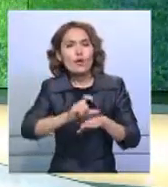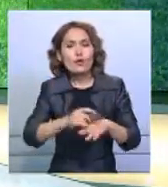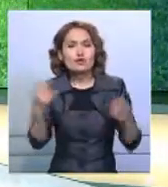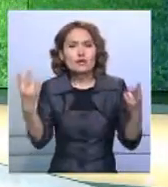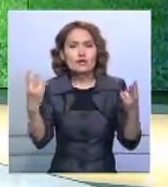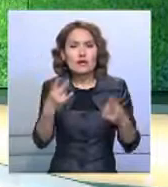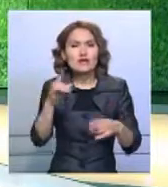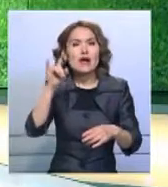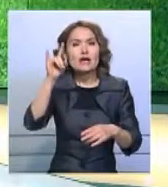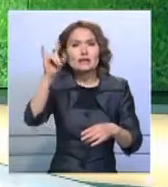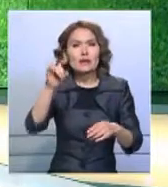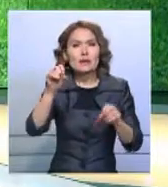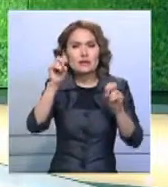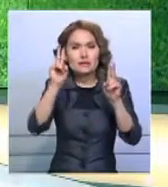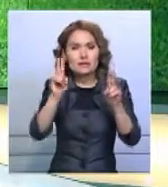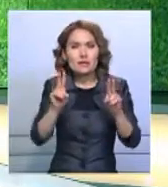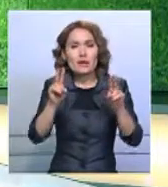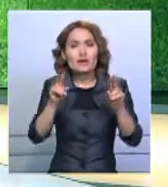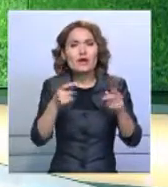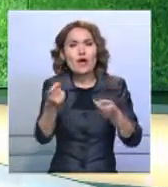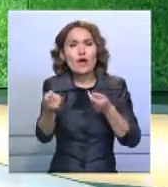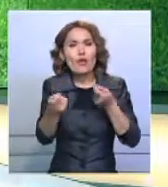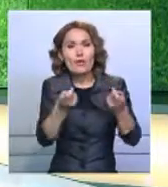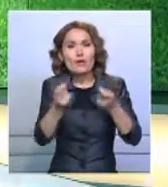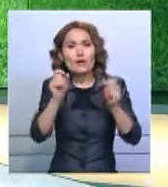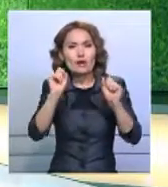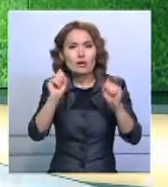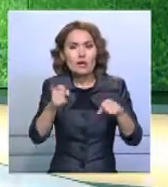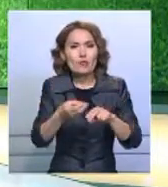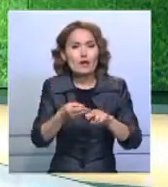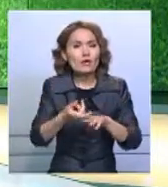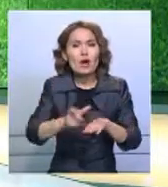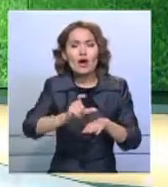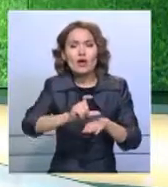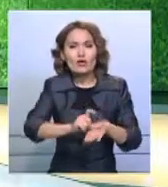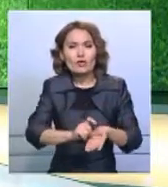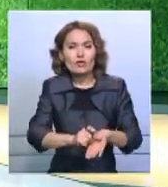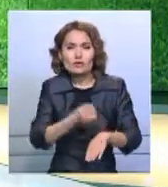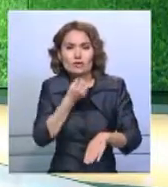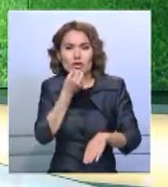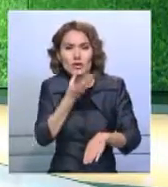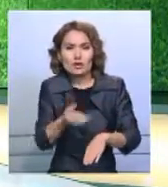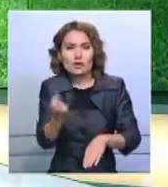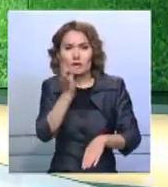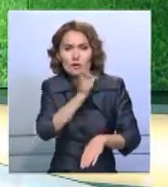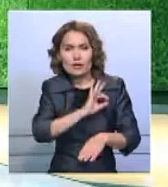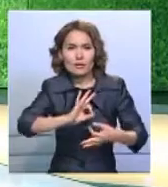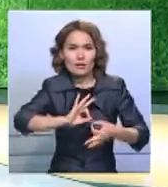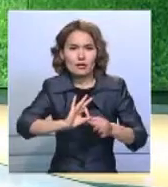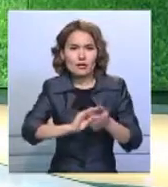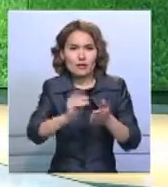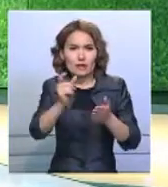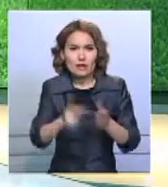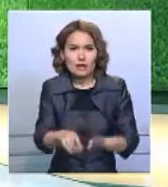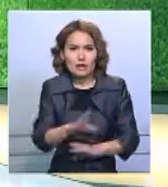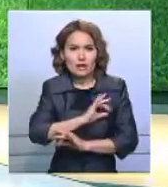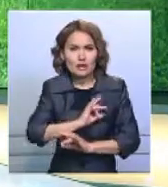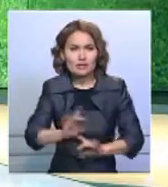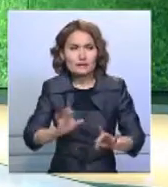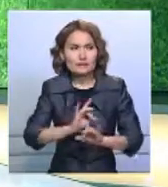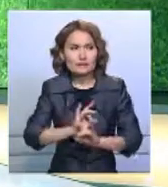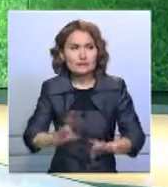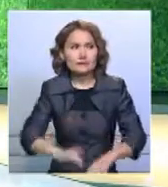дейді. Олар дронды ауыл шаруашылығынан өзге де салаларда қолданыс табатынына кәміл сенеді. Тақырыпты тілшіміз Жұлдыз